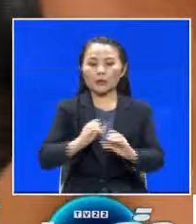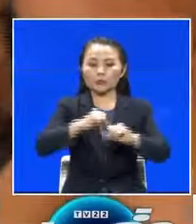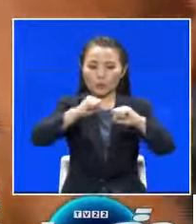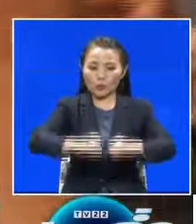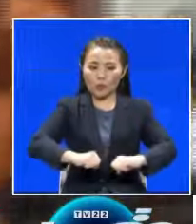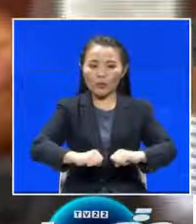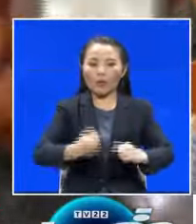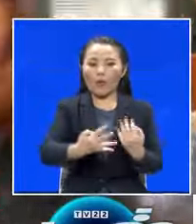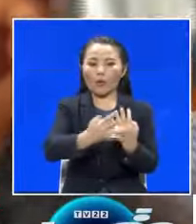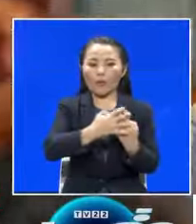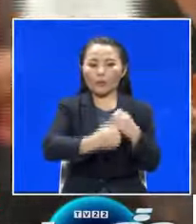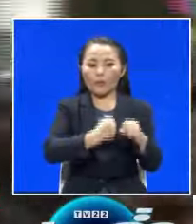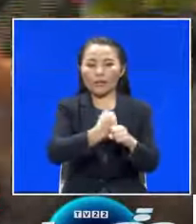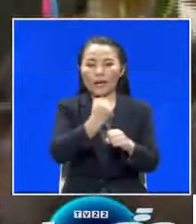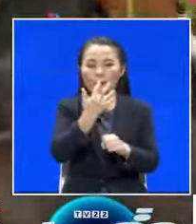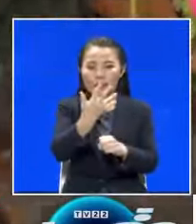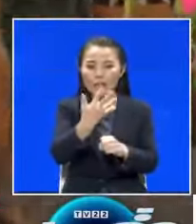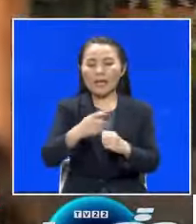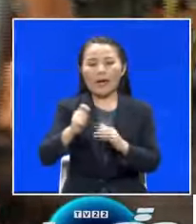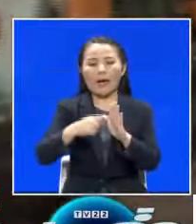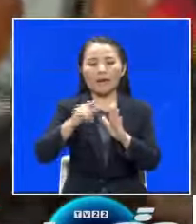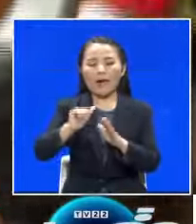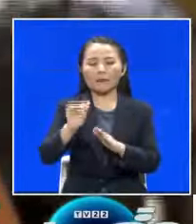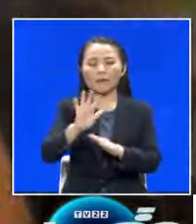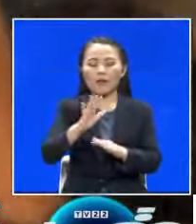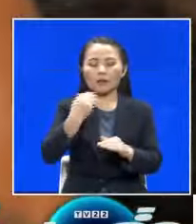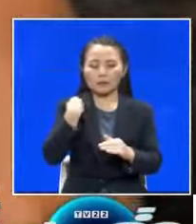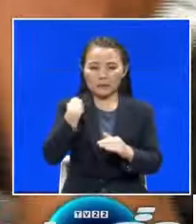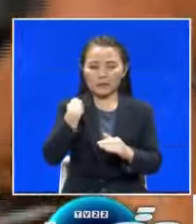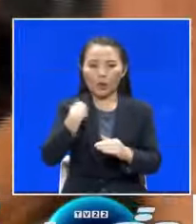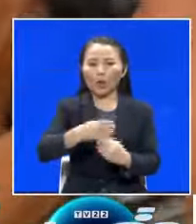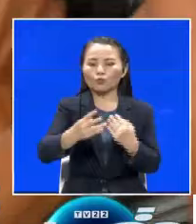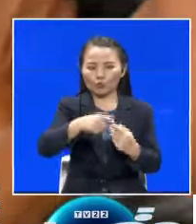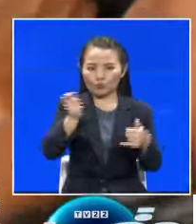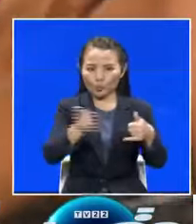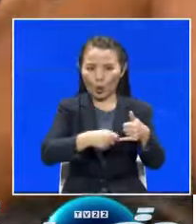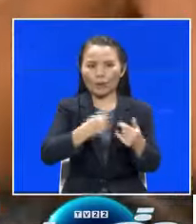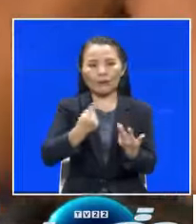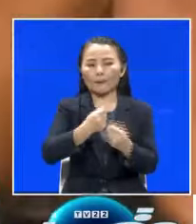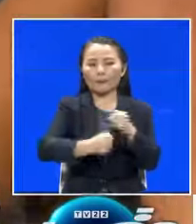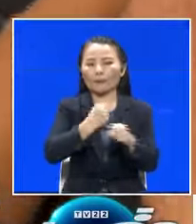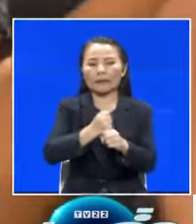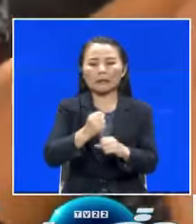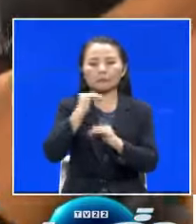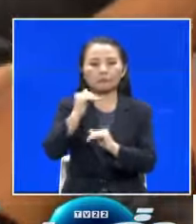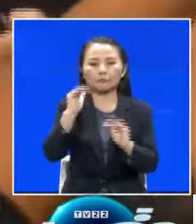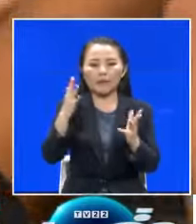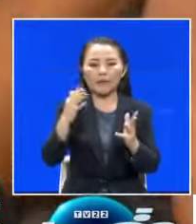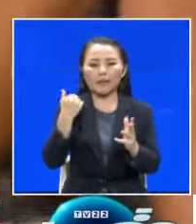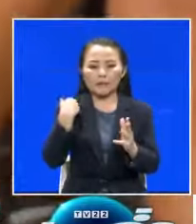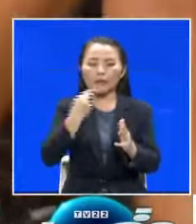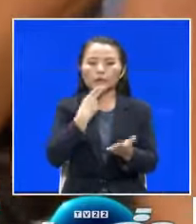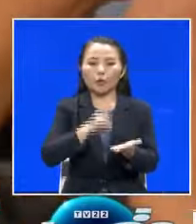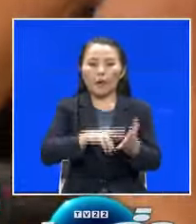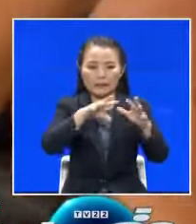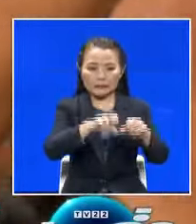ณ์5ปีไม่รอลงอาญาแล้วโทษทางคดีไม่นับอายุความด้วยนะคะประกอบกับตอนนั้นเนี่ยออกหมายจับคุณยิ่งลักษณ์เลยที่ไม่